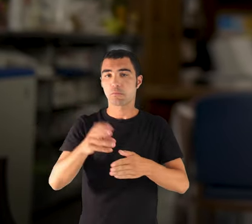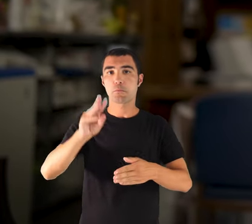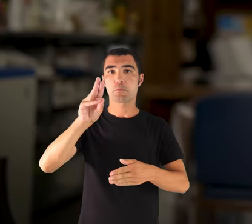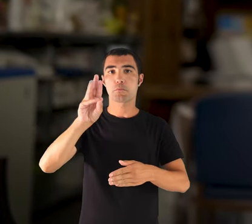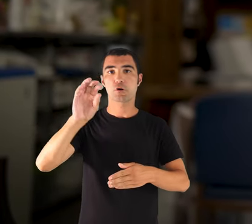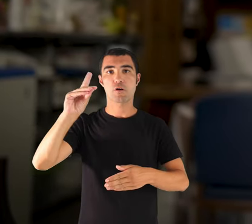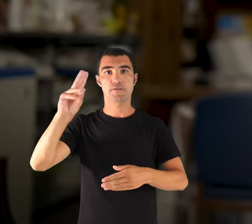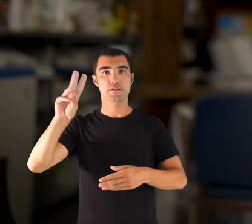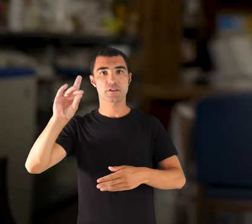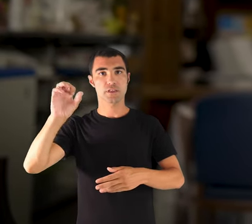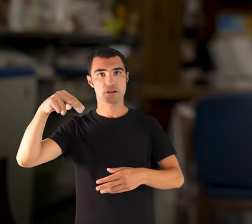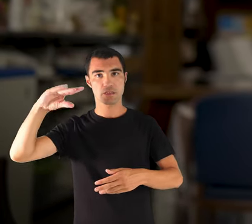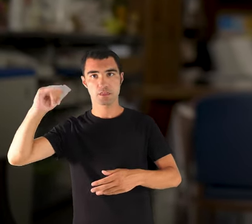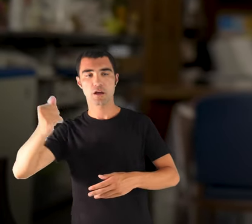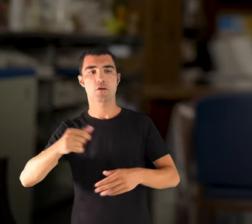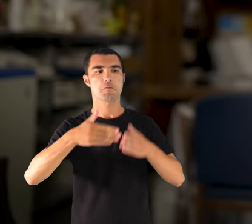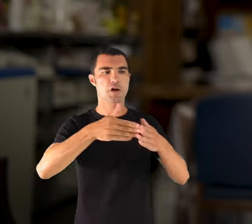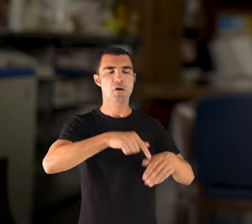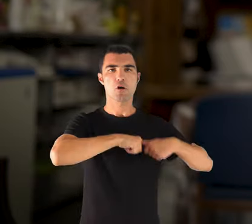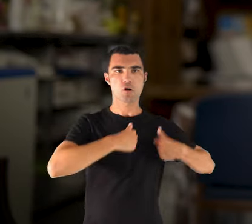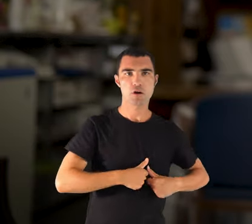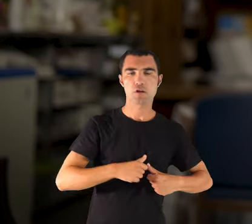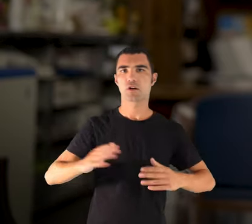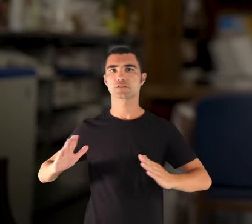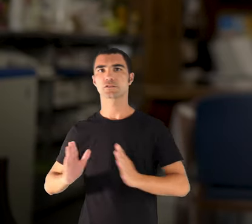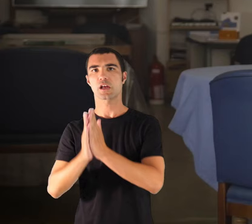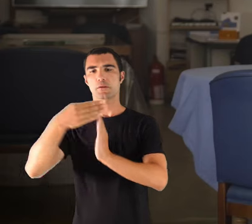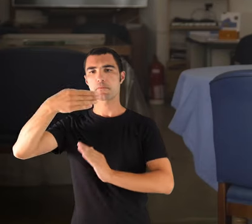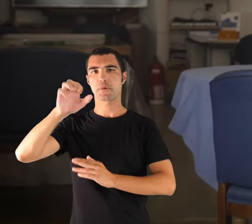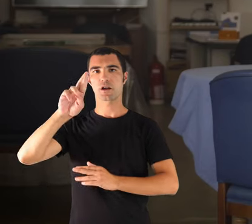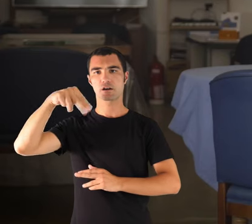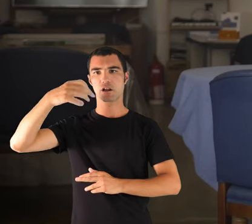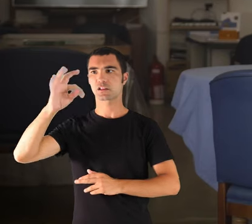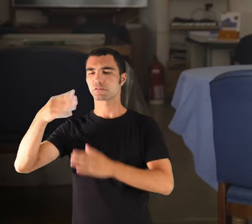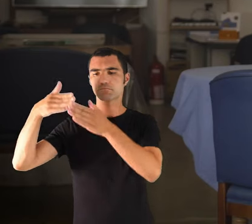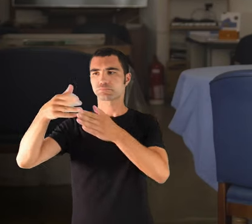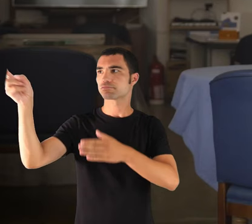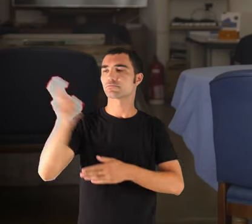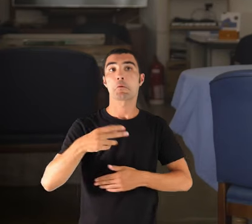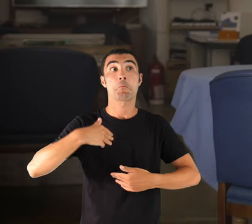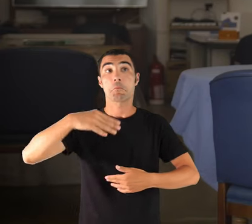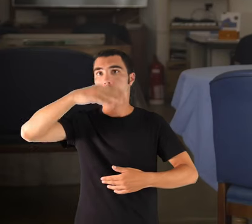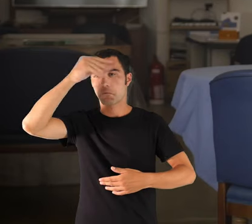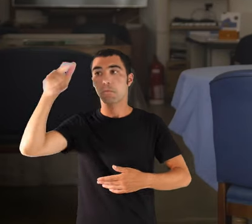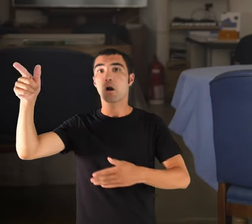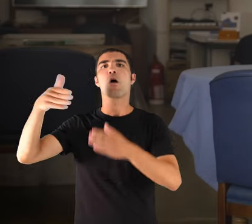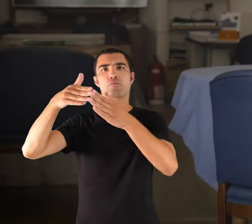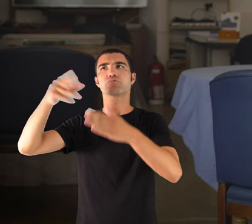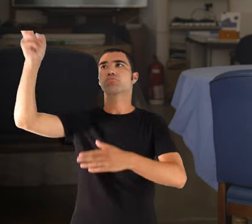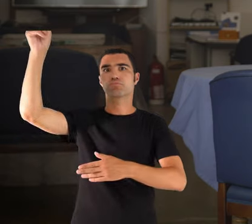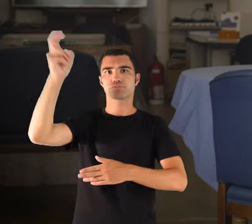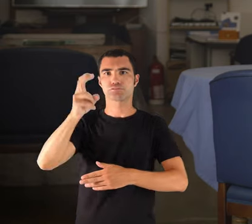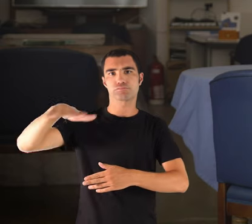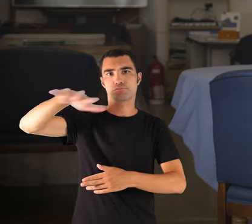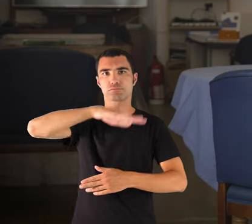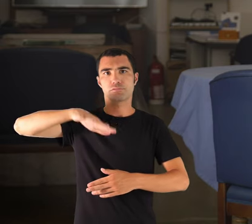amb el Corazón, si se va embarcar amb el Sant Bernat, amb, en fi, no ho sé, no. Jo he sentit contar que anaven aigües mortes, que no sé on és,